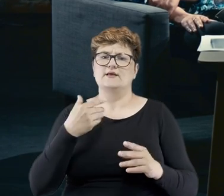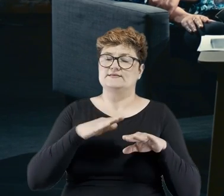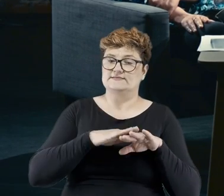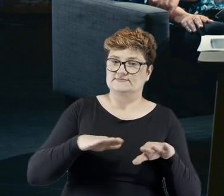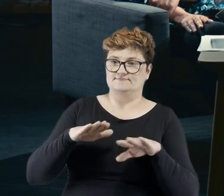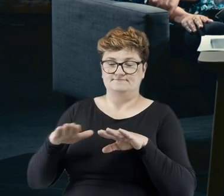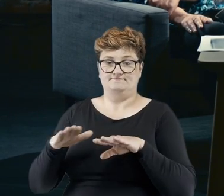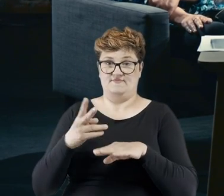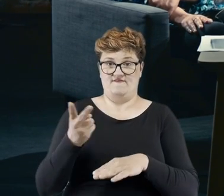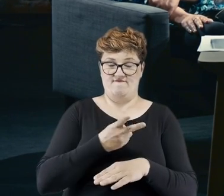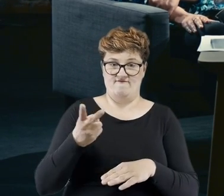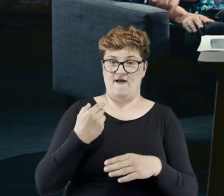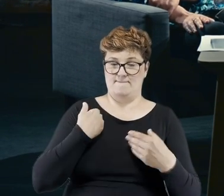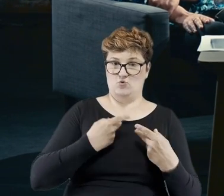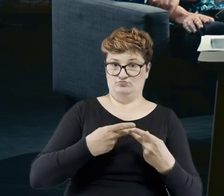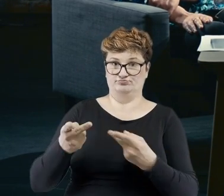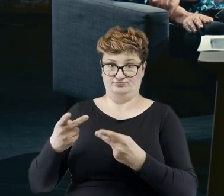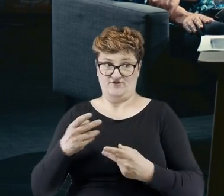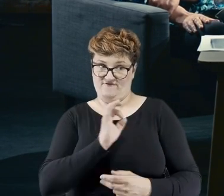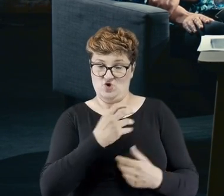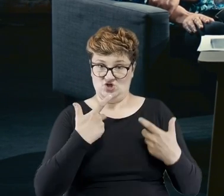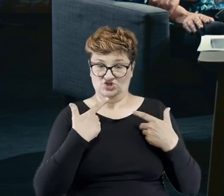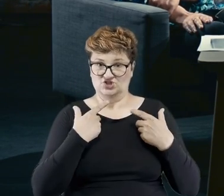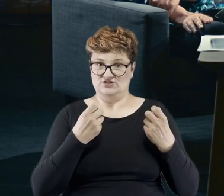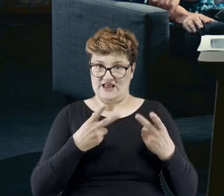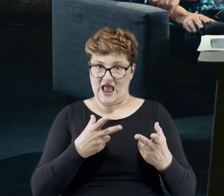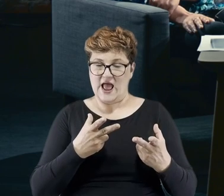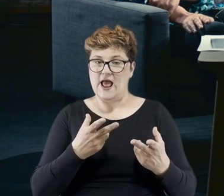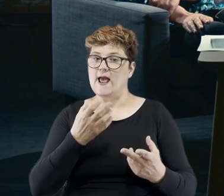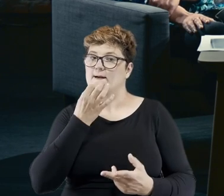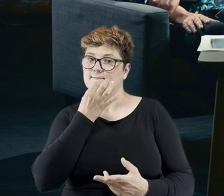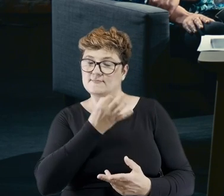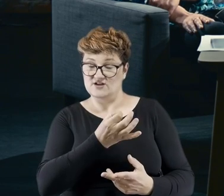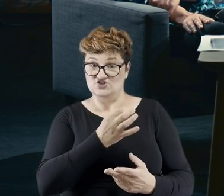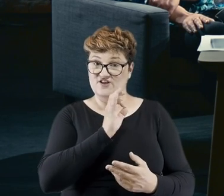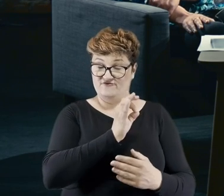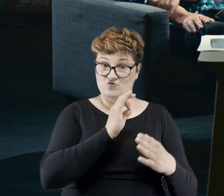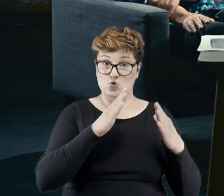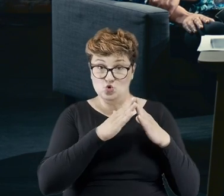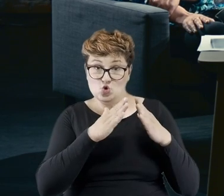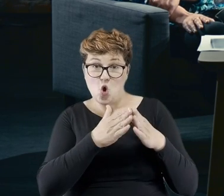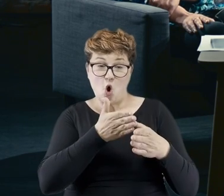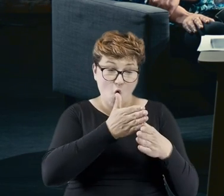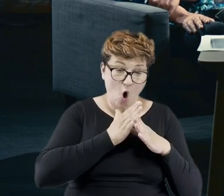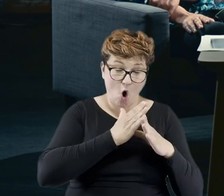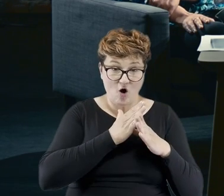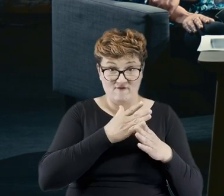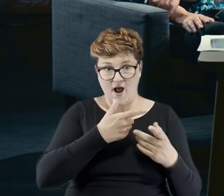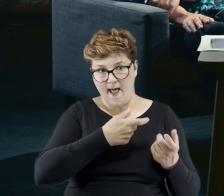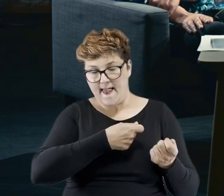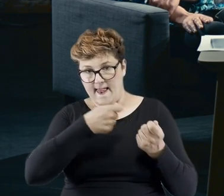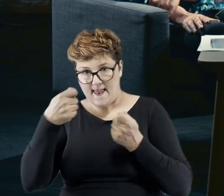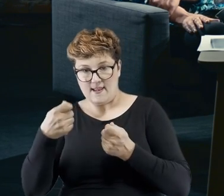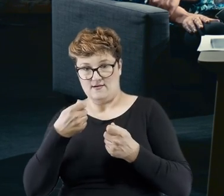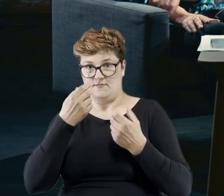teatralne sztuki Przybyszewskiej miały miejsce za jej życia, tak? Czy ją to zdołało wybawić z tej jej jaskini w tym